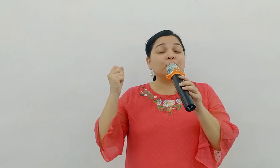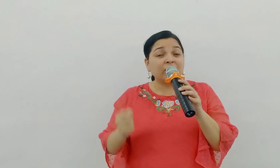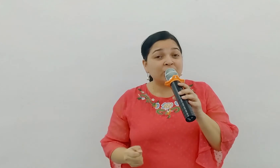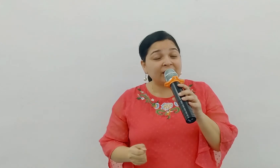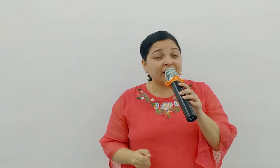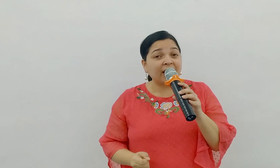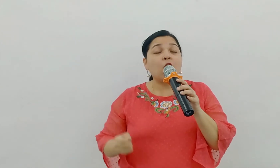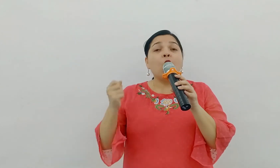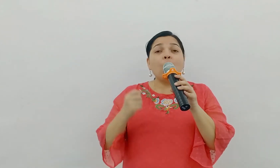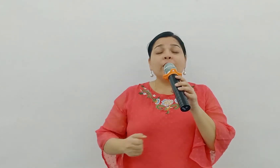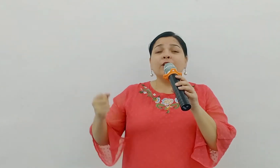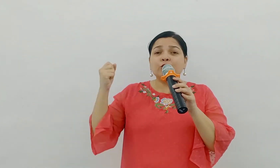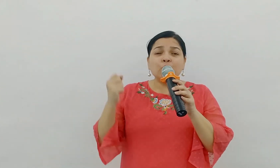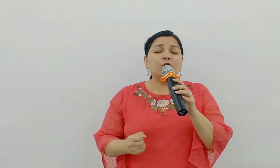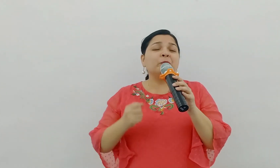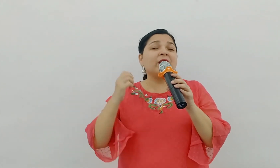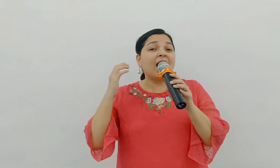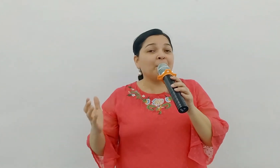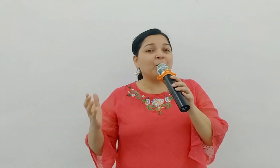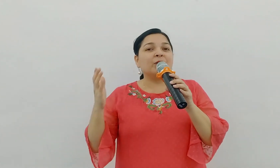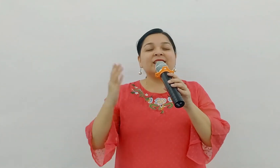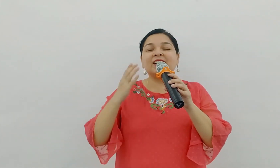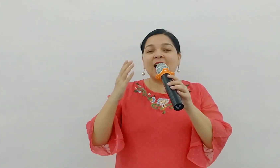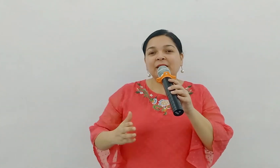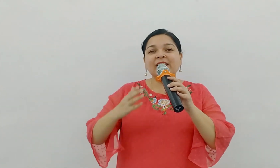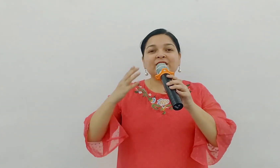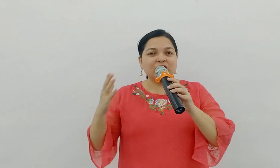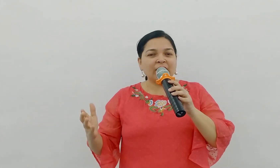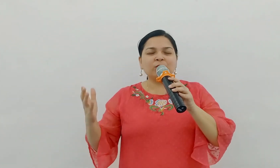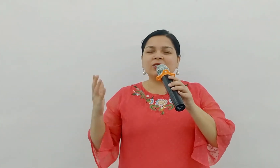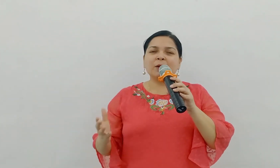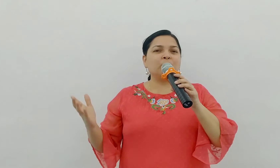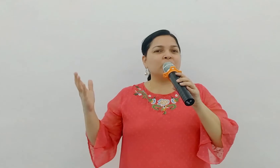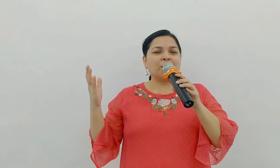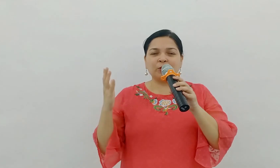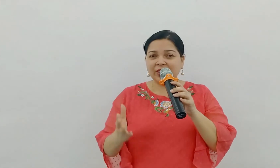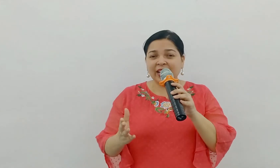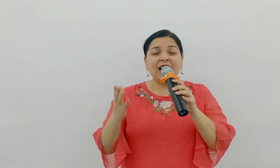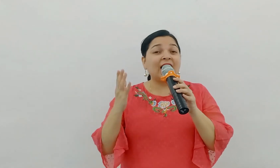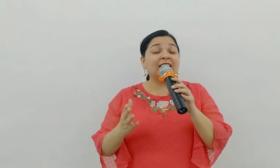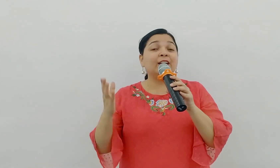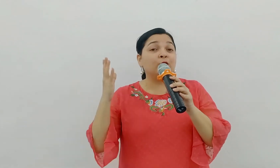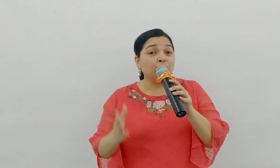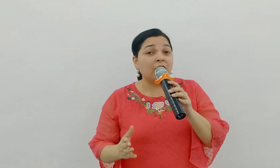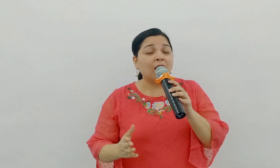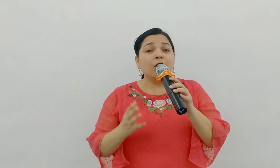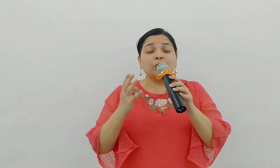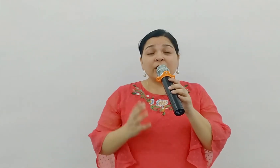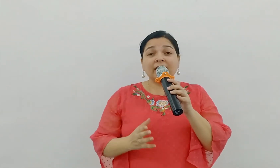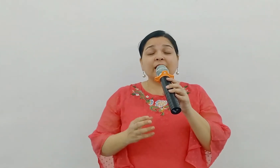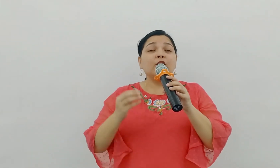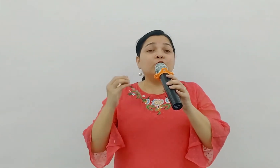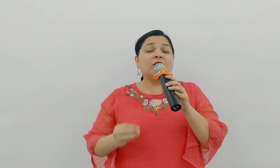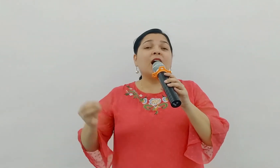आपको सुरक्षित रखेगा, और जो कुछ भी आपको इस काम के लिए चाहिए, वो सब कुछ आपको देगा। हालेलुया।